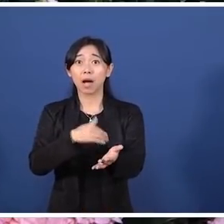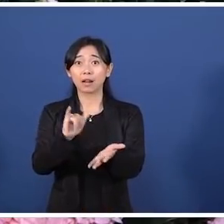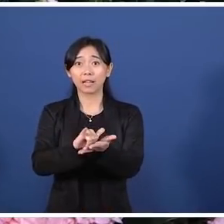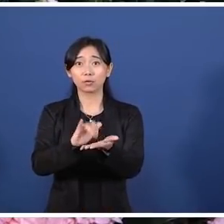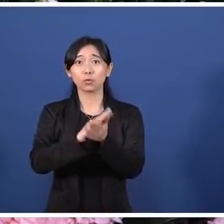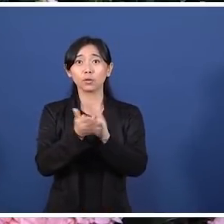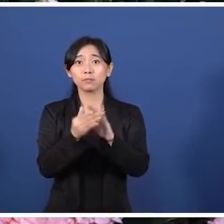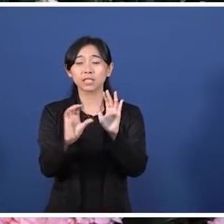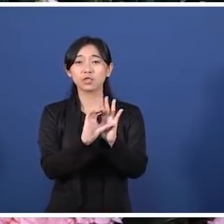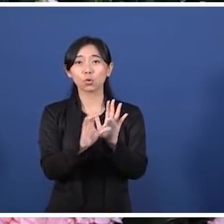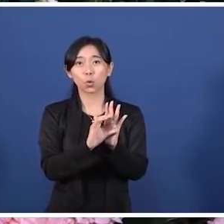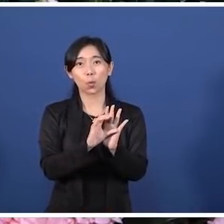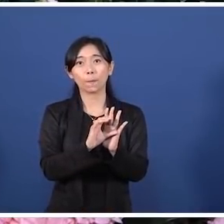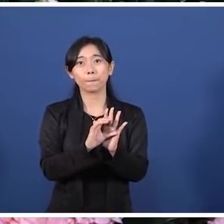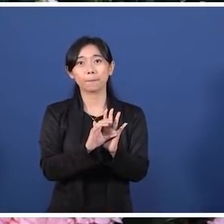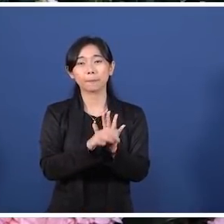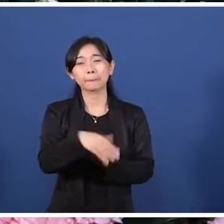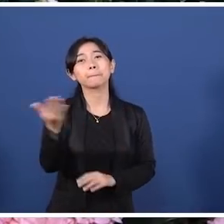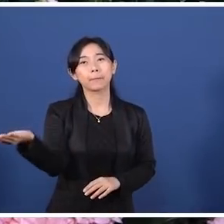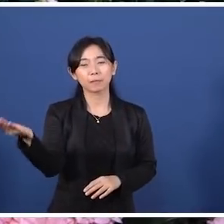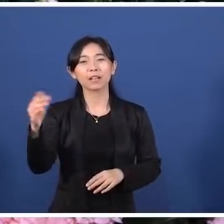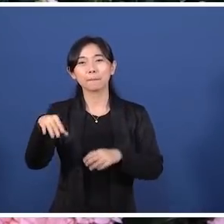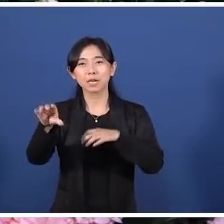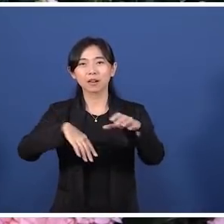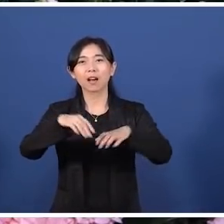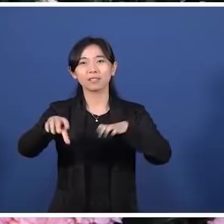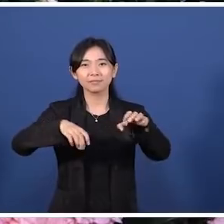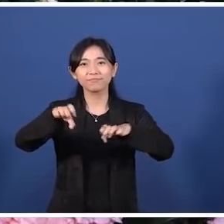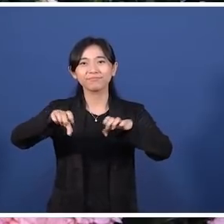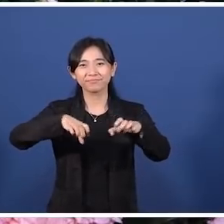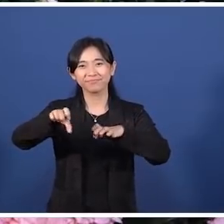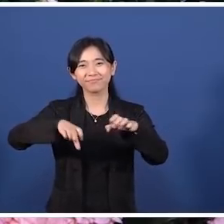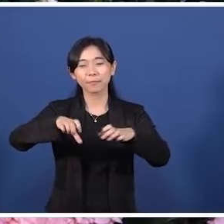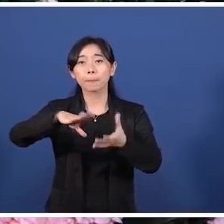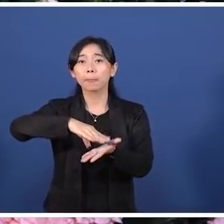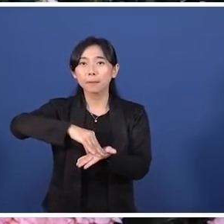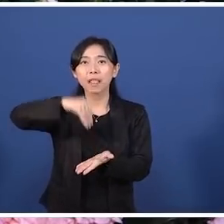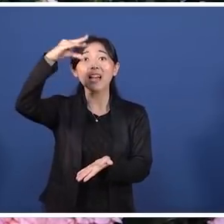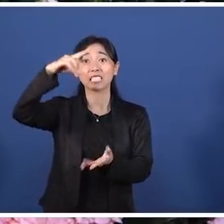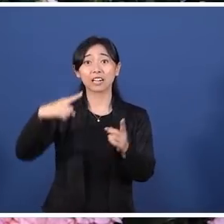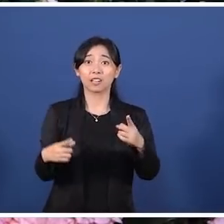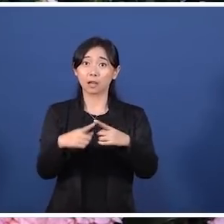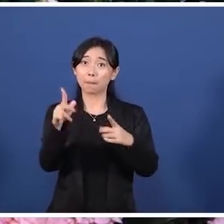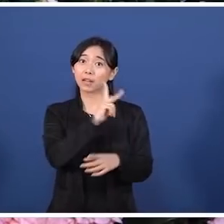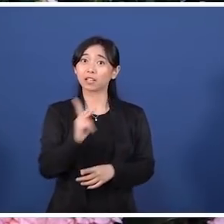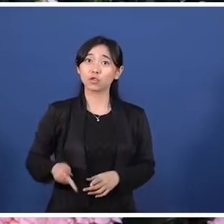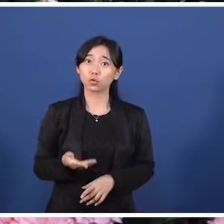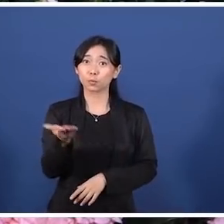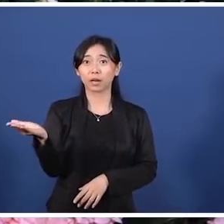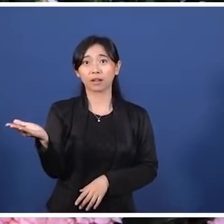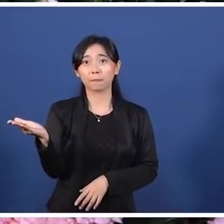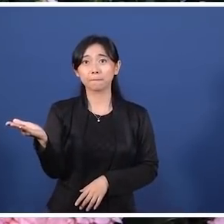menjadi contoh di mana mereka bergerak untuk belajar kepada Kristus karena mereka